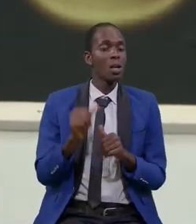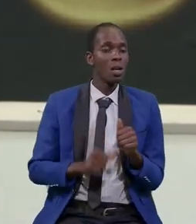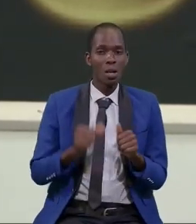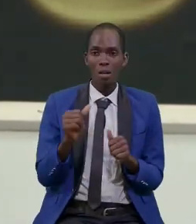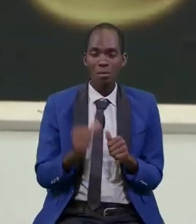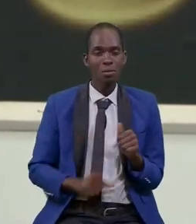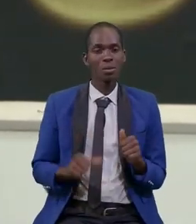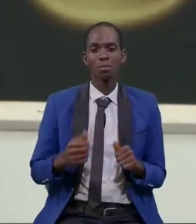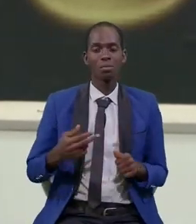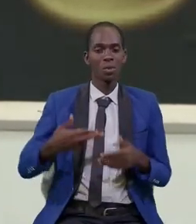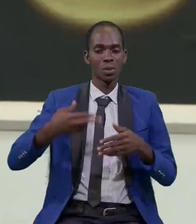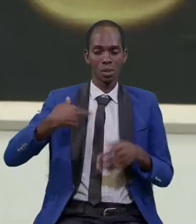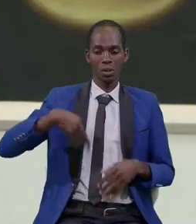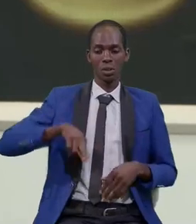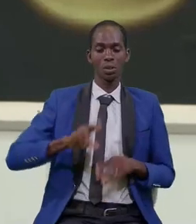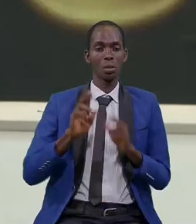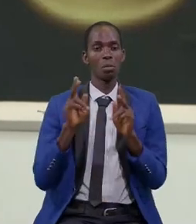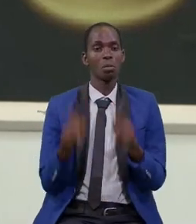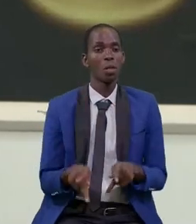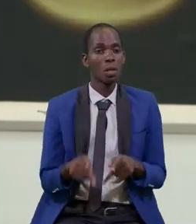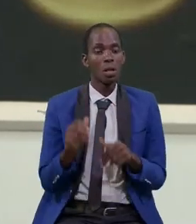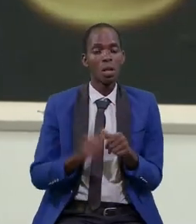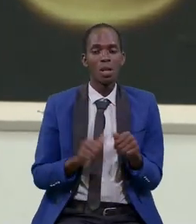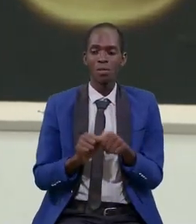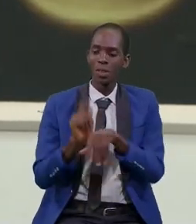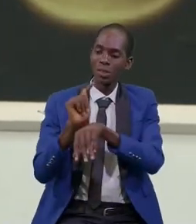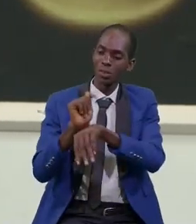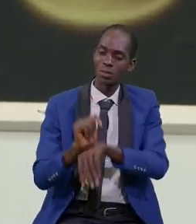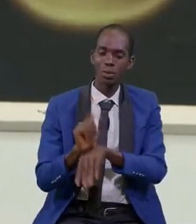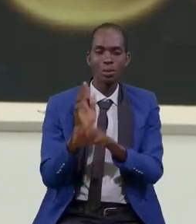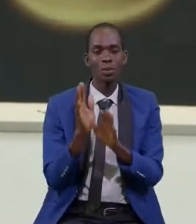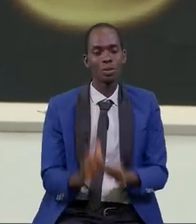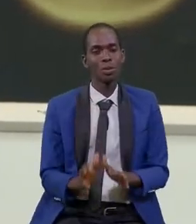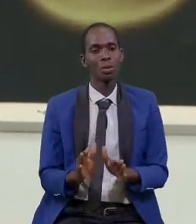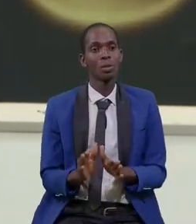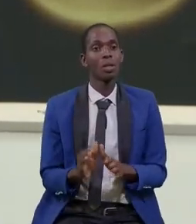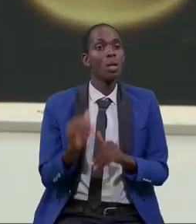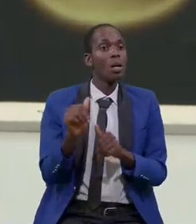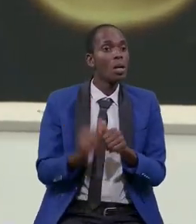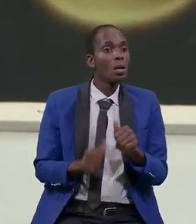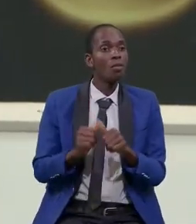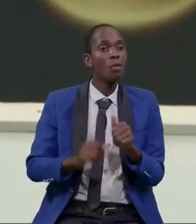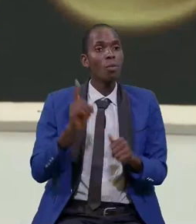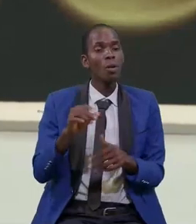toute personne religieuse, toute personne traditionnelle, quiconque